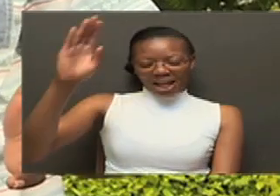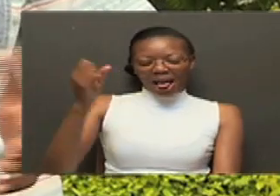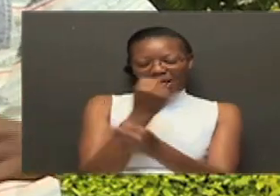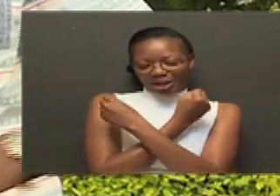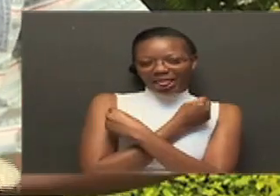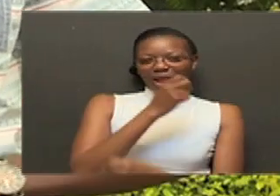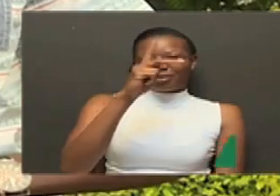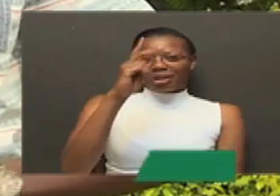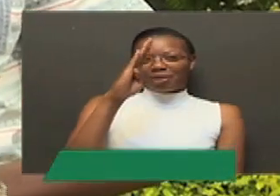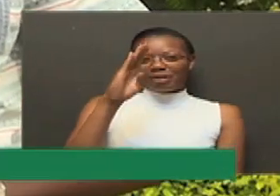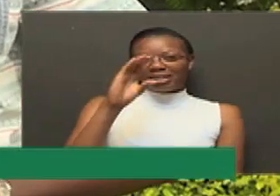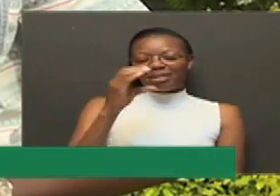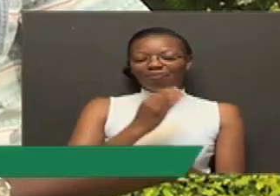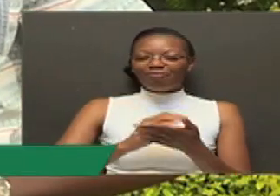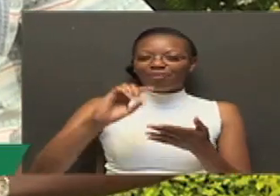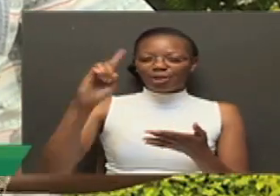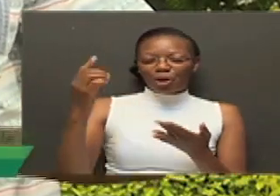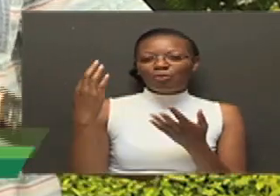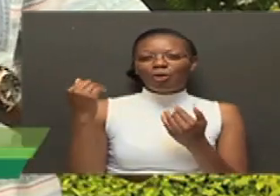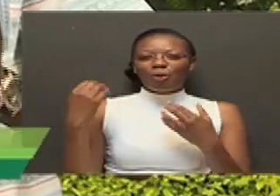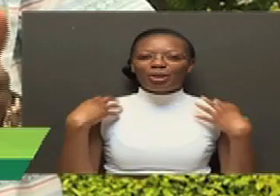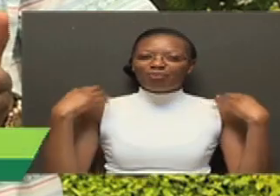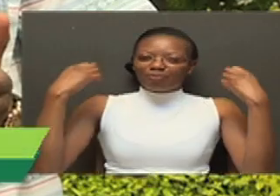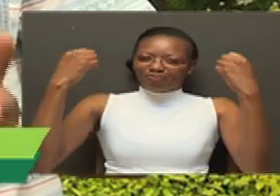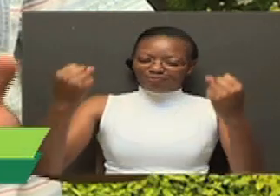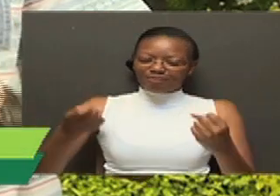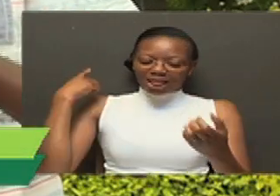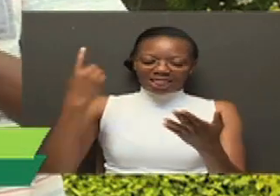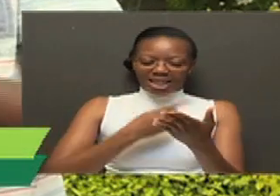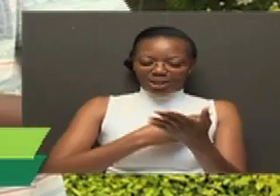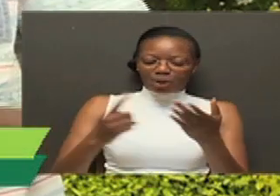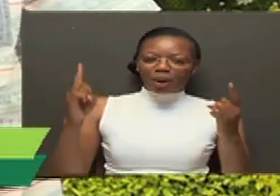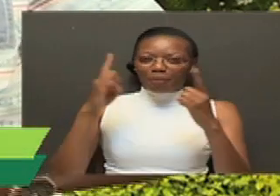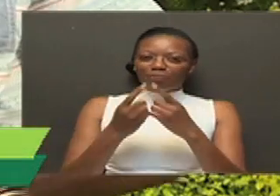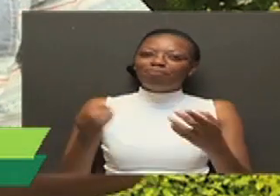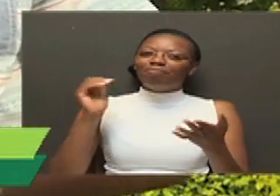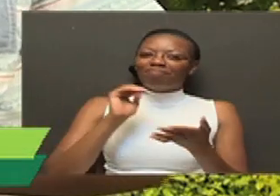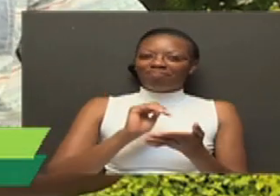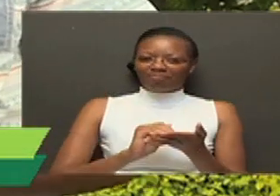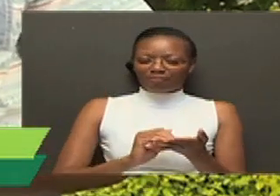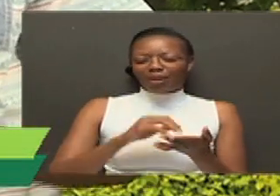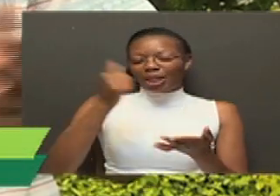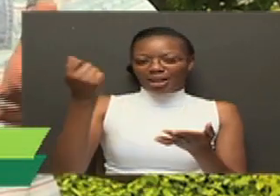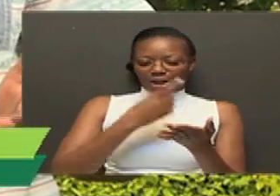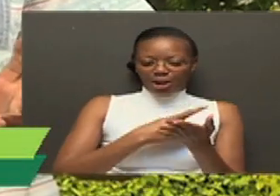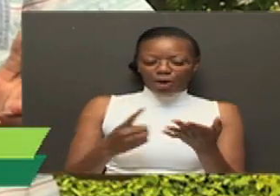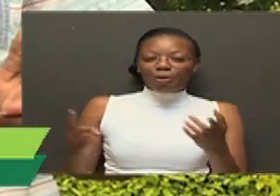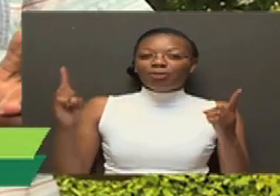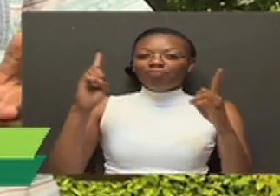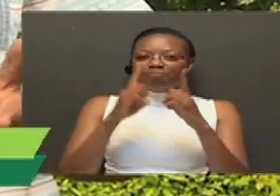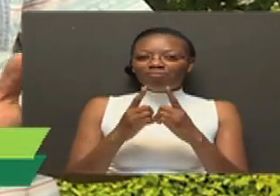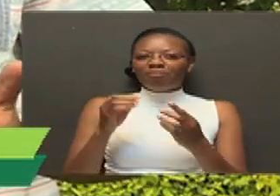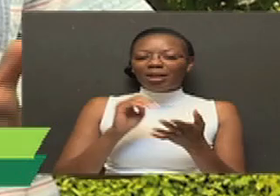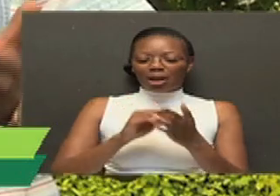Hujambo mpenzi mtazamaji wa KBC Channel 1. Nikitumai kwamba hubuheri wa afya tangu wiki iliyopita tulipokuwa pamoja. Ni wiki nyingine